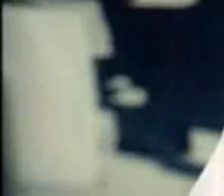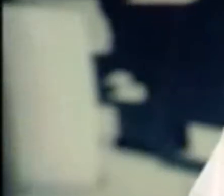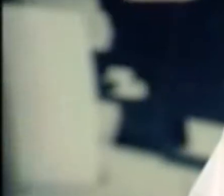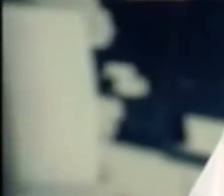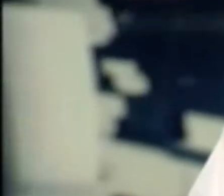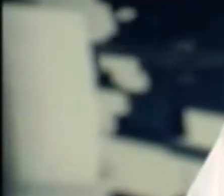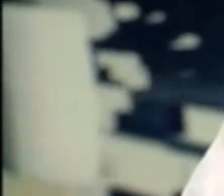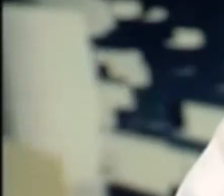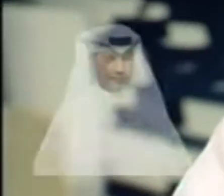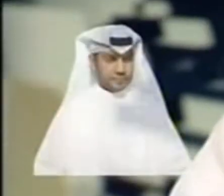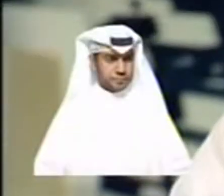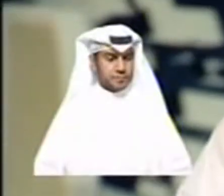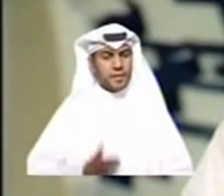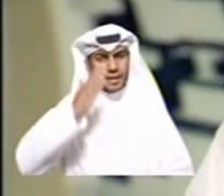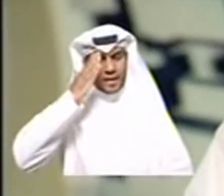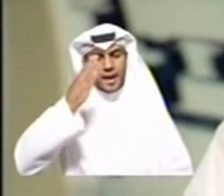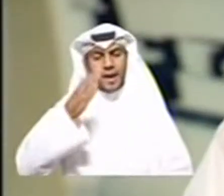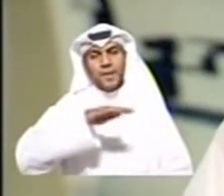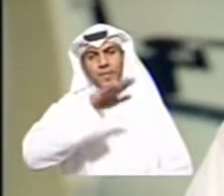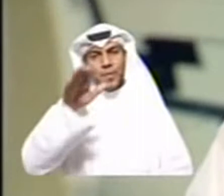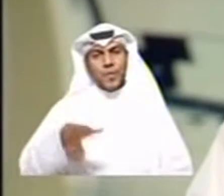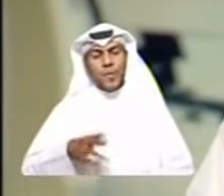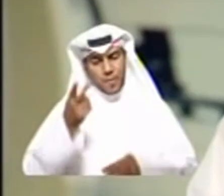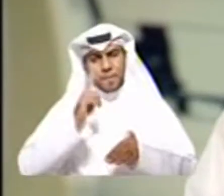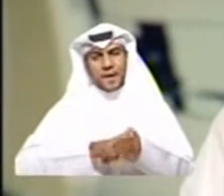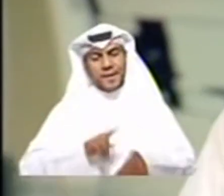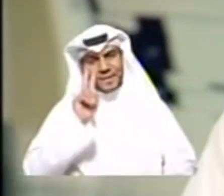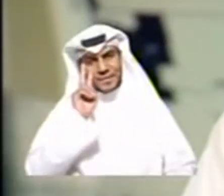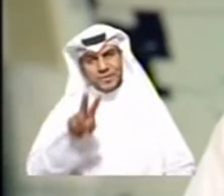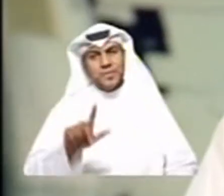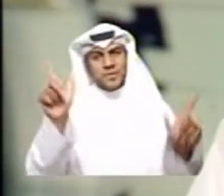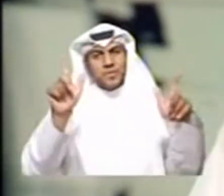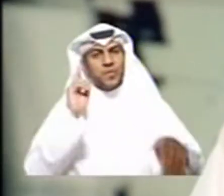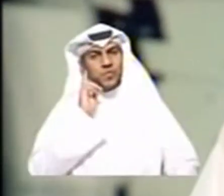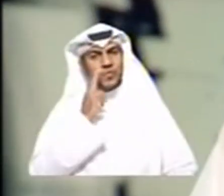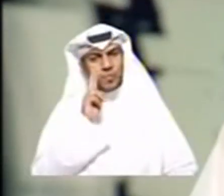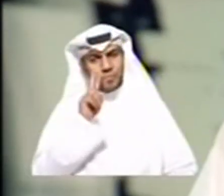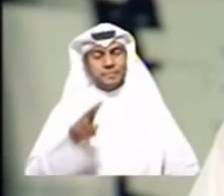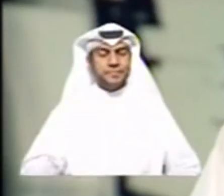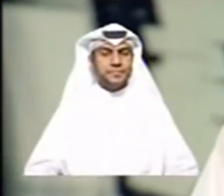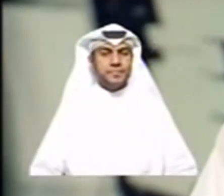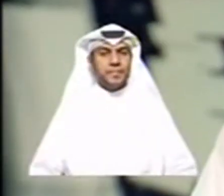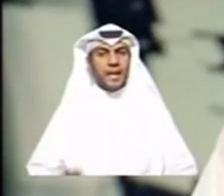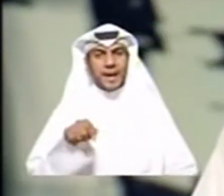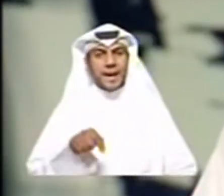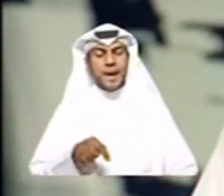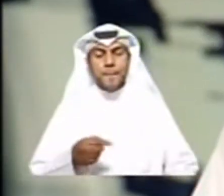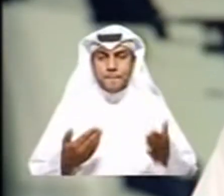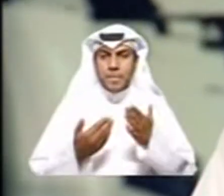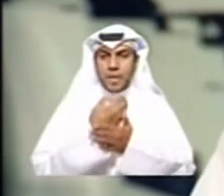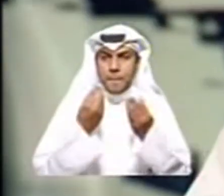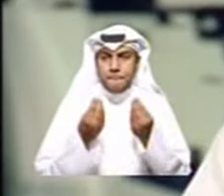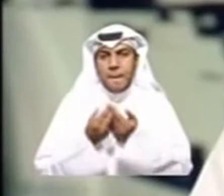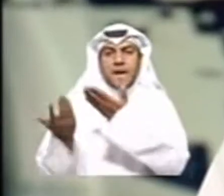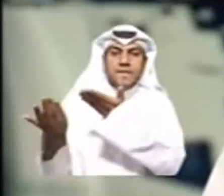نراقب. أهلا بكم مجددا. للمزيد حول الموضوع تنضم إلينا في